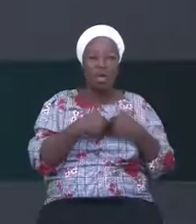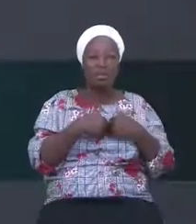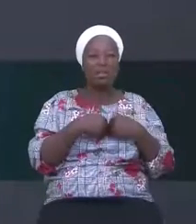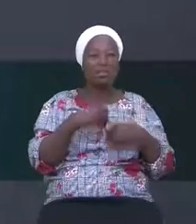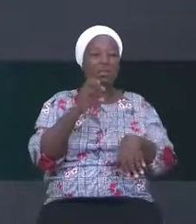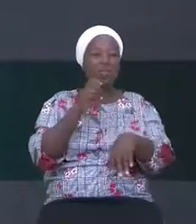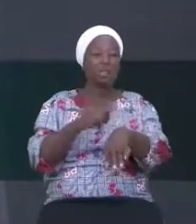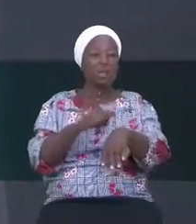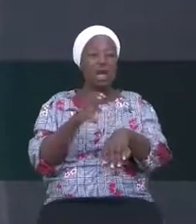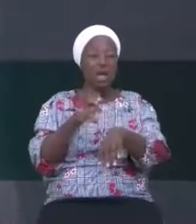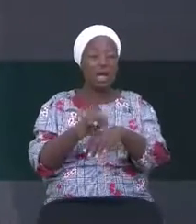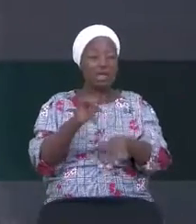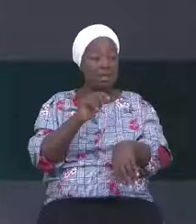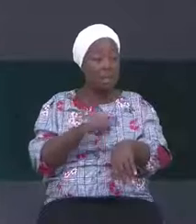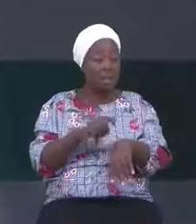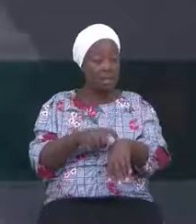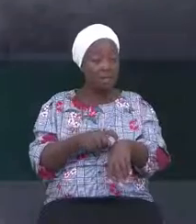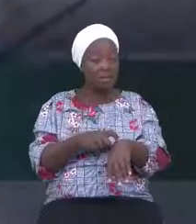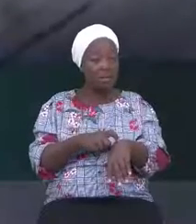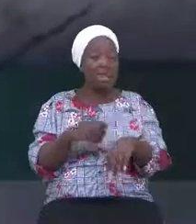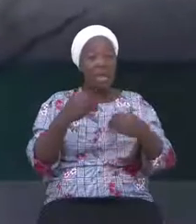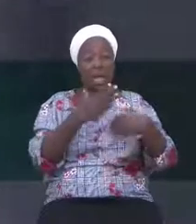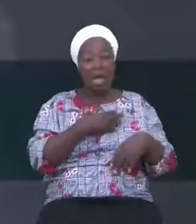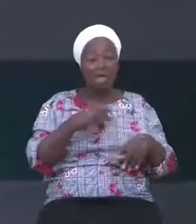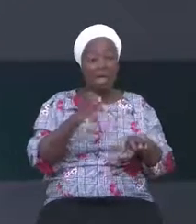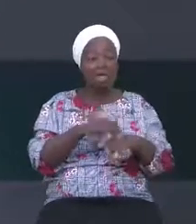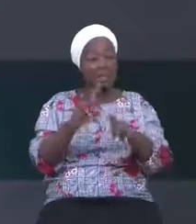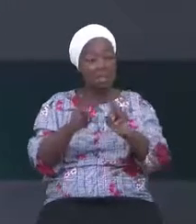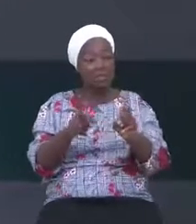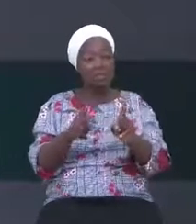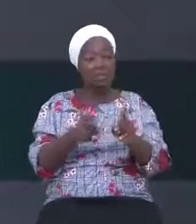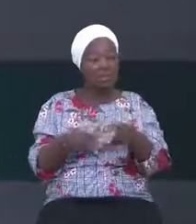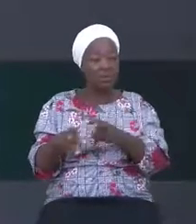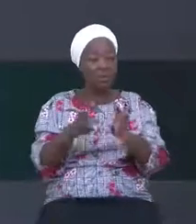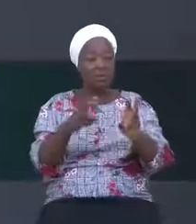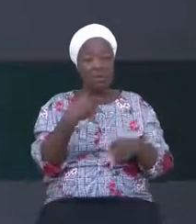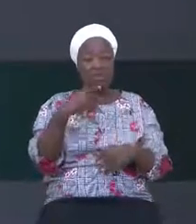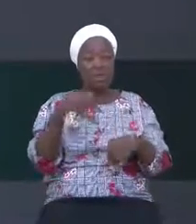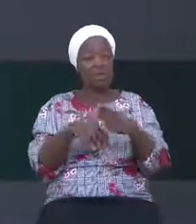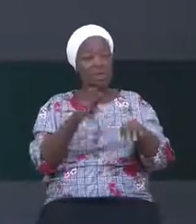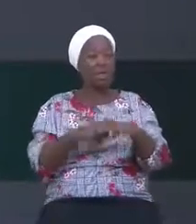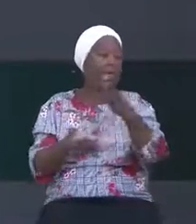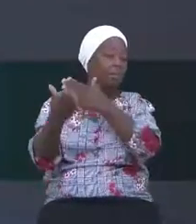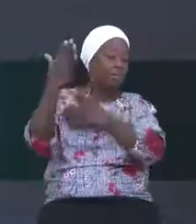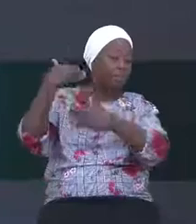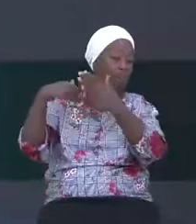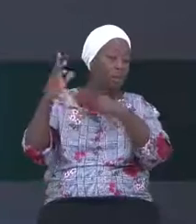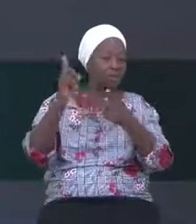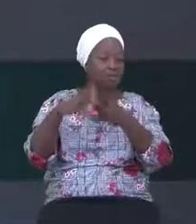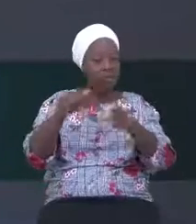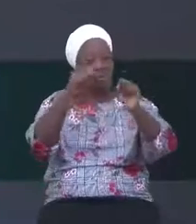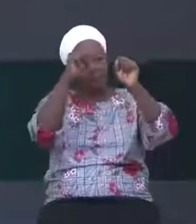Après avoir autrefois, à plusieurs reprises et de plusieurs manières, parlé à nos pères,